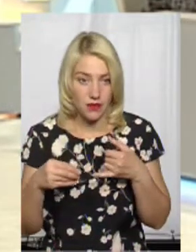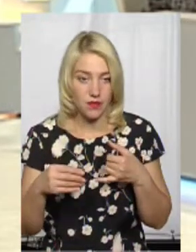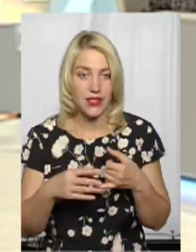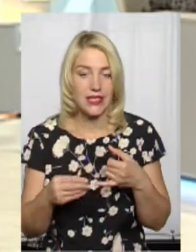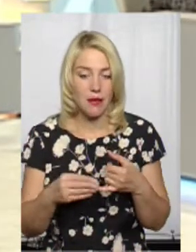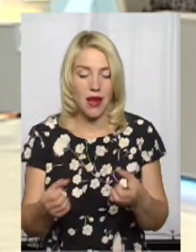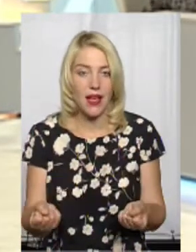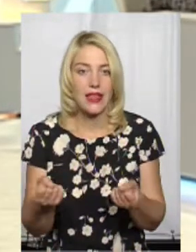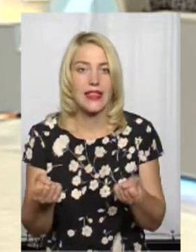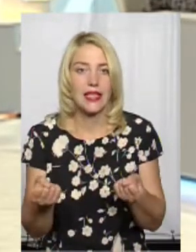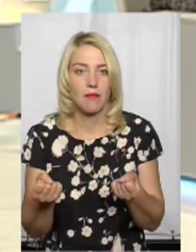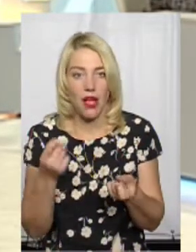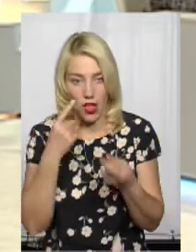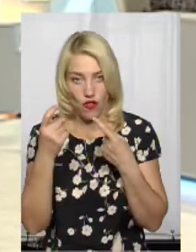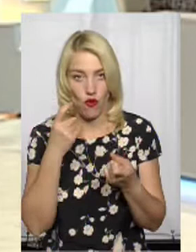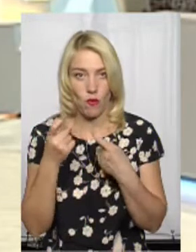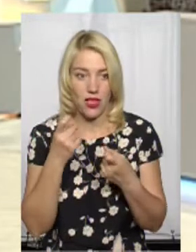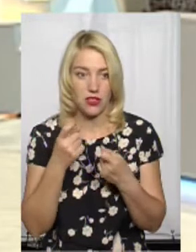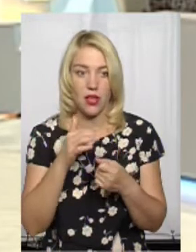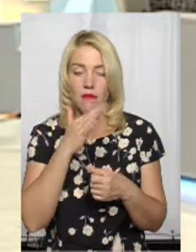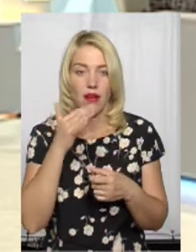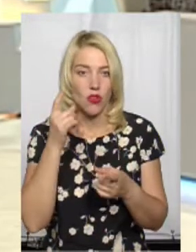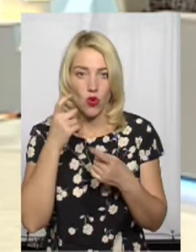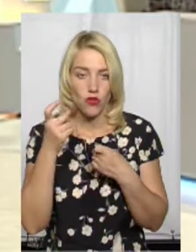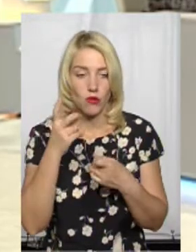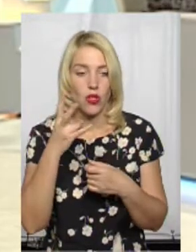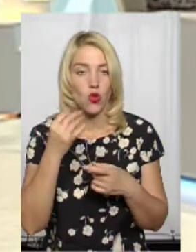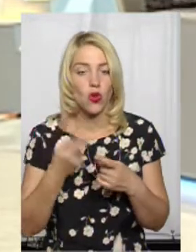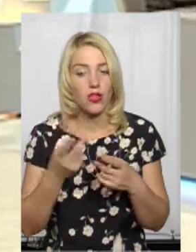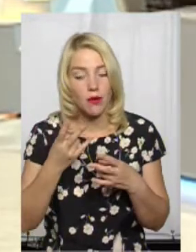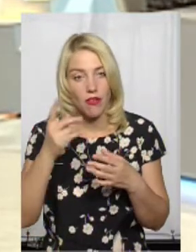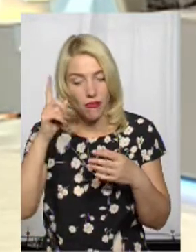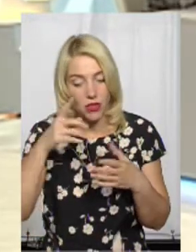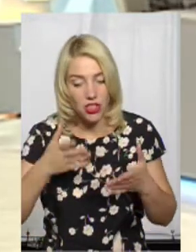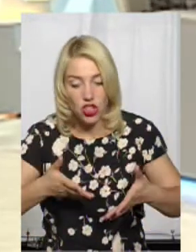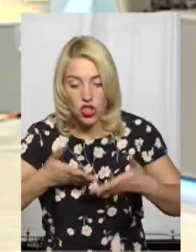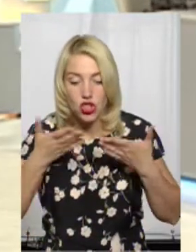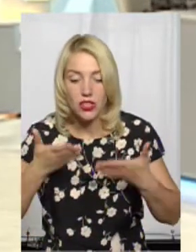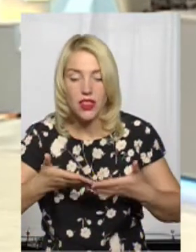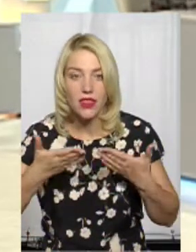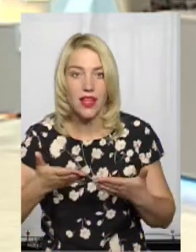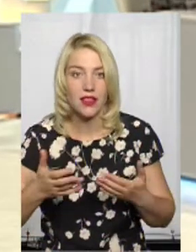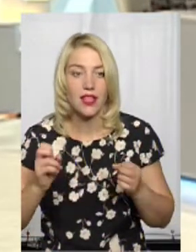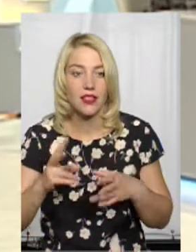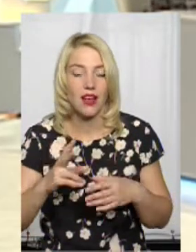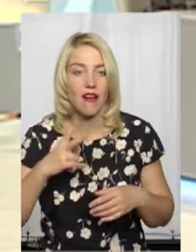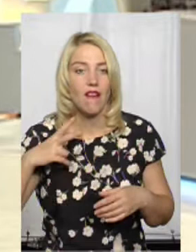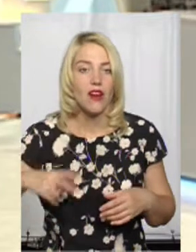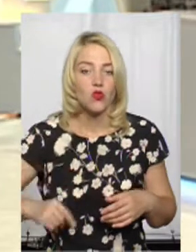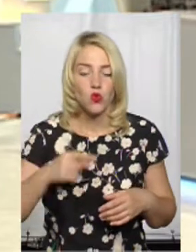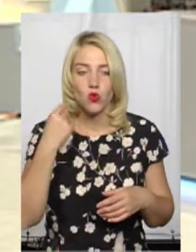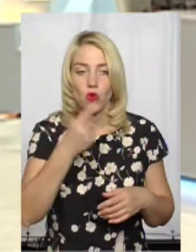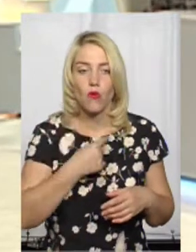земля тримає інформацію, дуже багато інформації, але її треба вміти читати, знаєте, як французькою